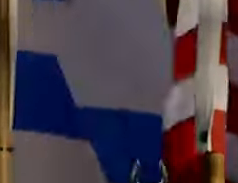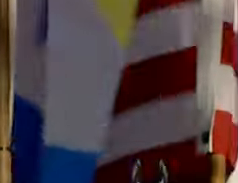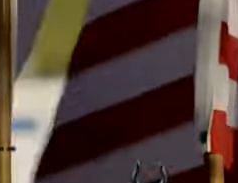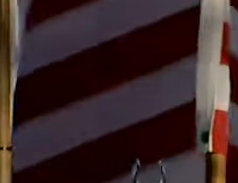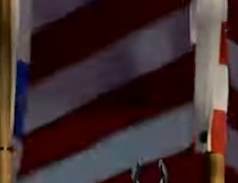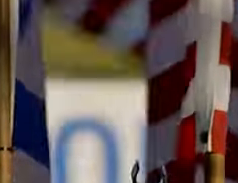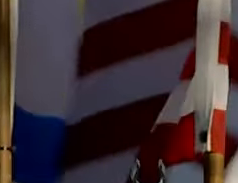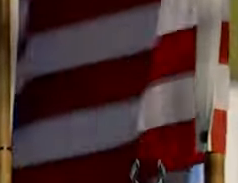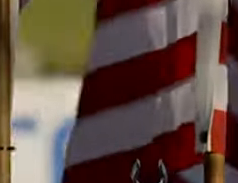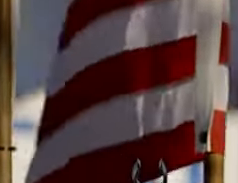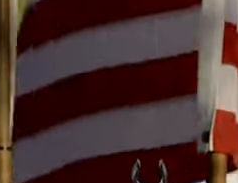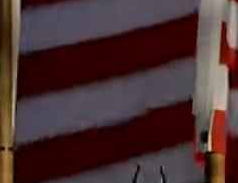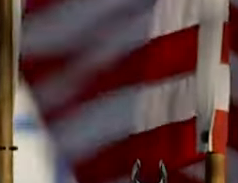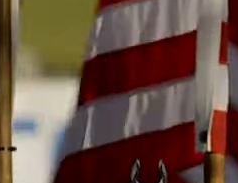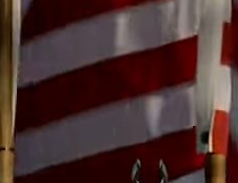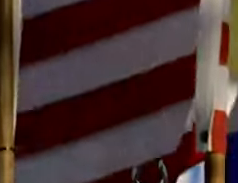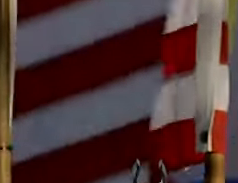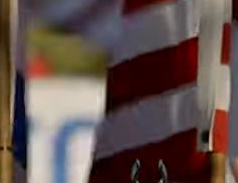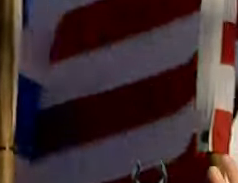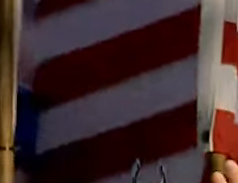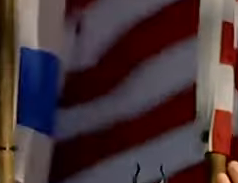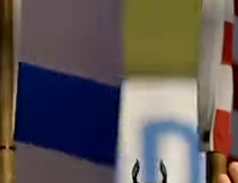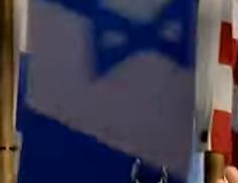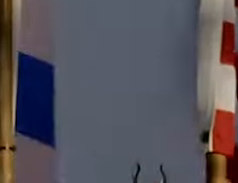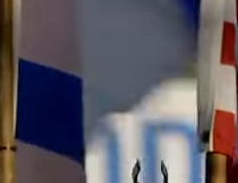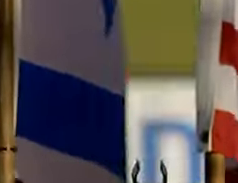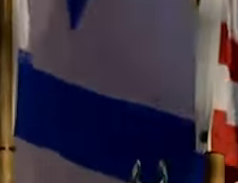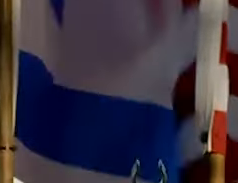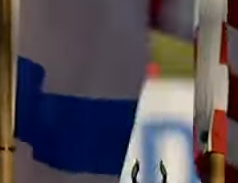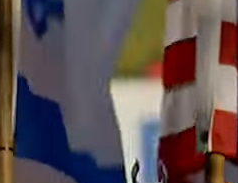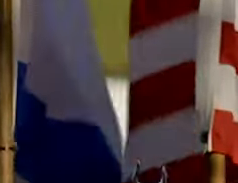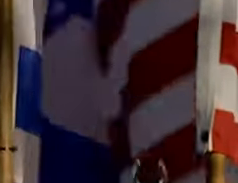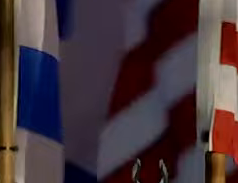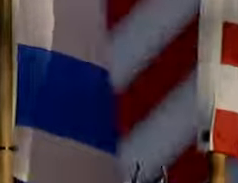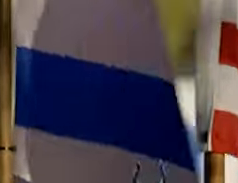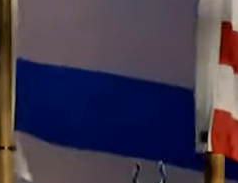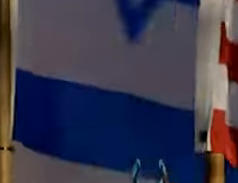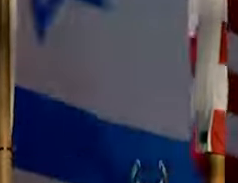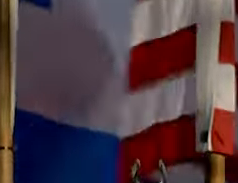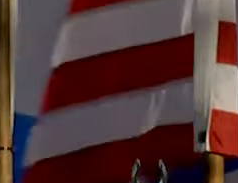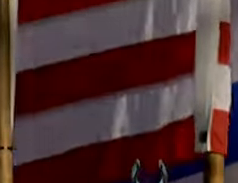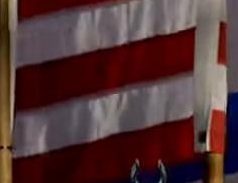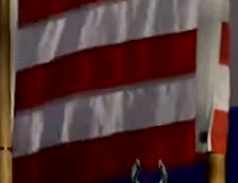עין טובה. כל הפילוג שהיה